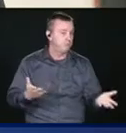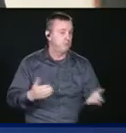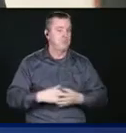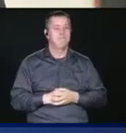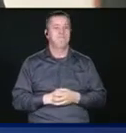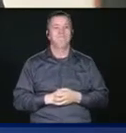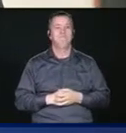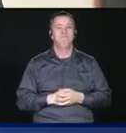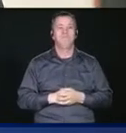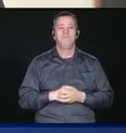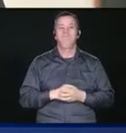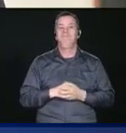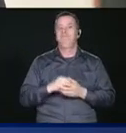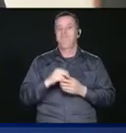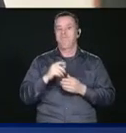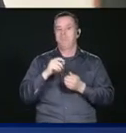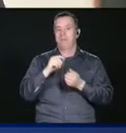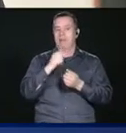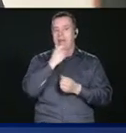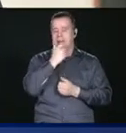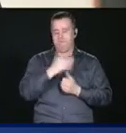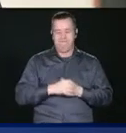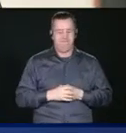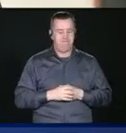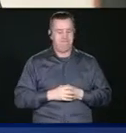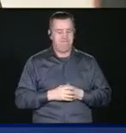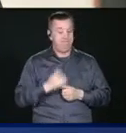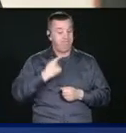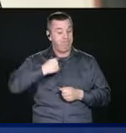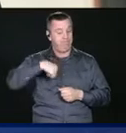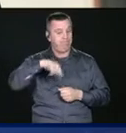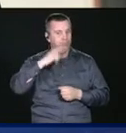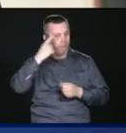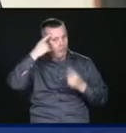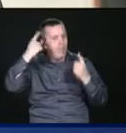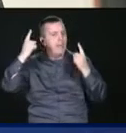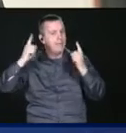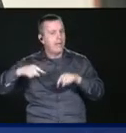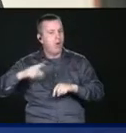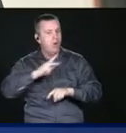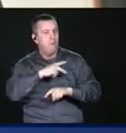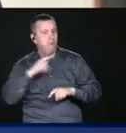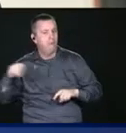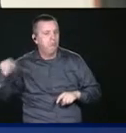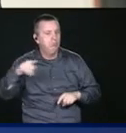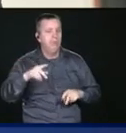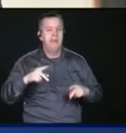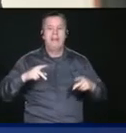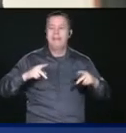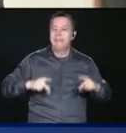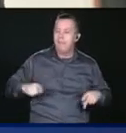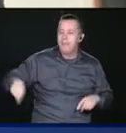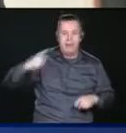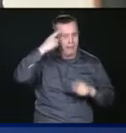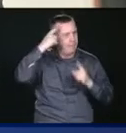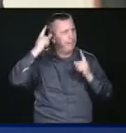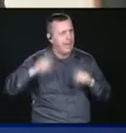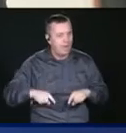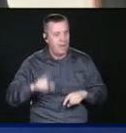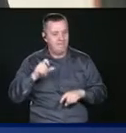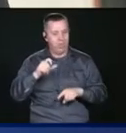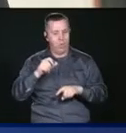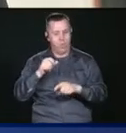We all agree, nous sommes tous d'accord, donc tous les premiers ministres, que nous devons faire davantage pour soutenir les villes.